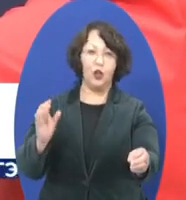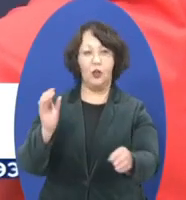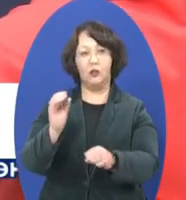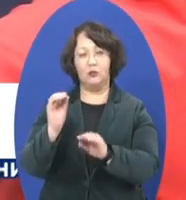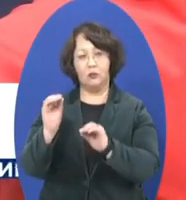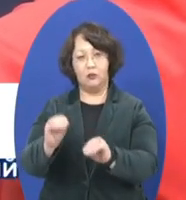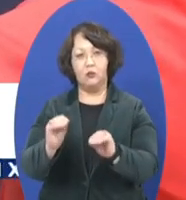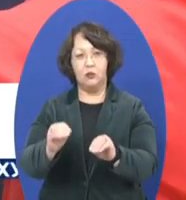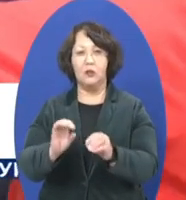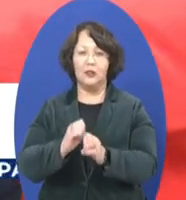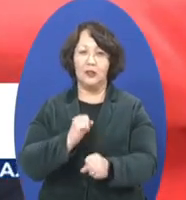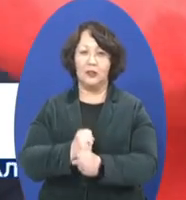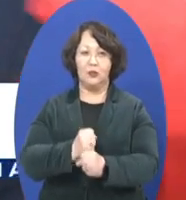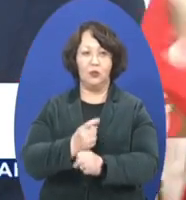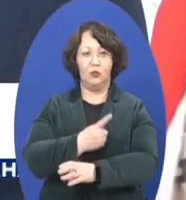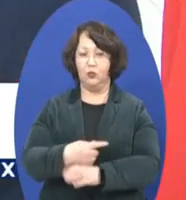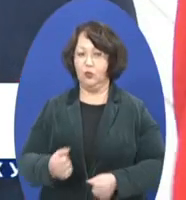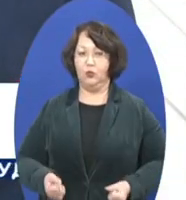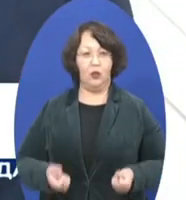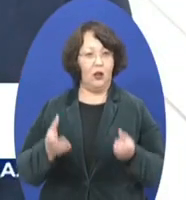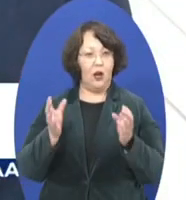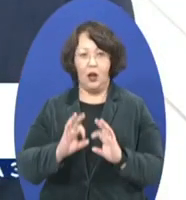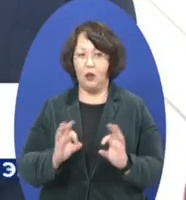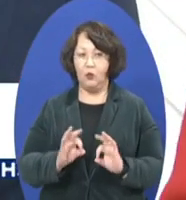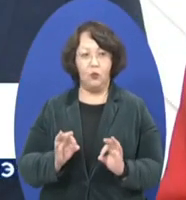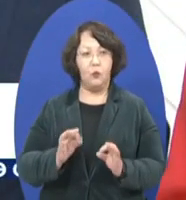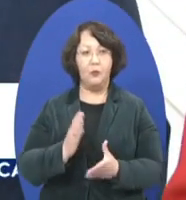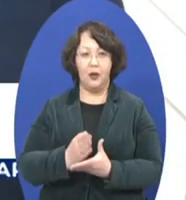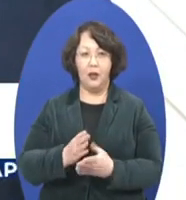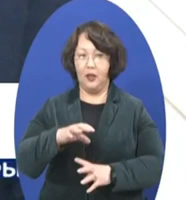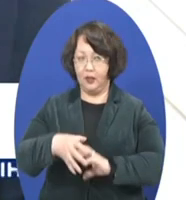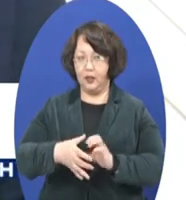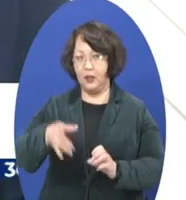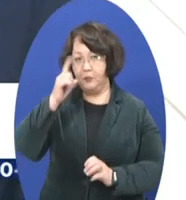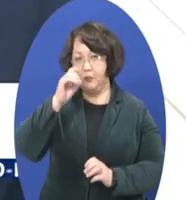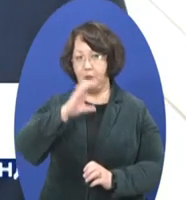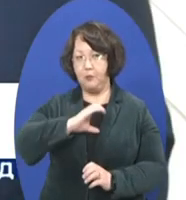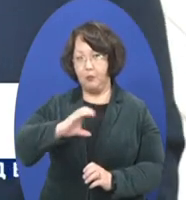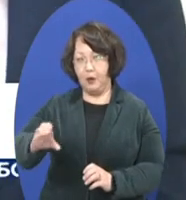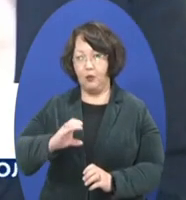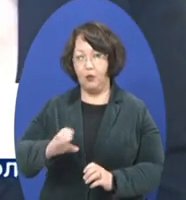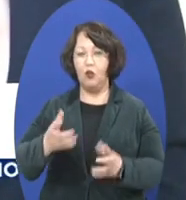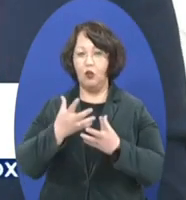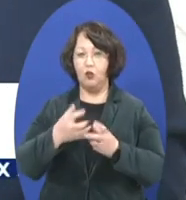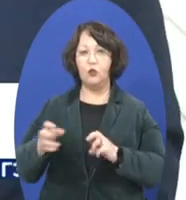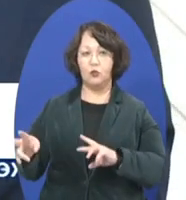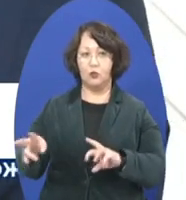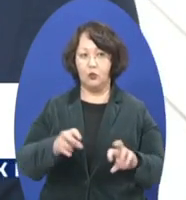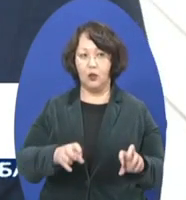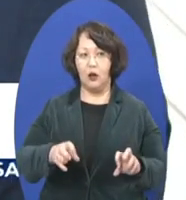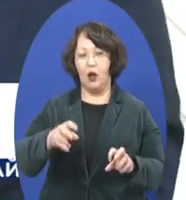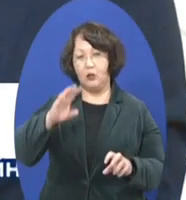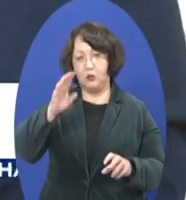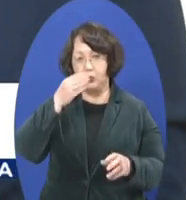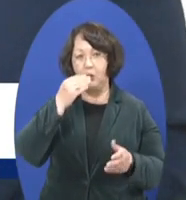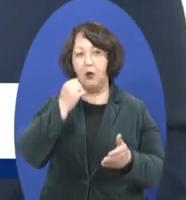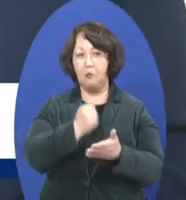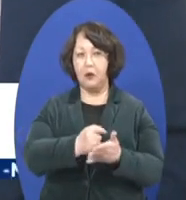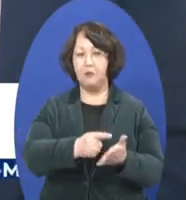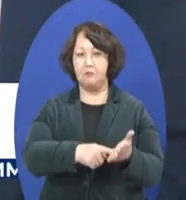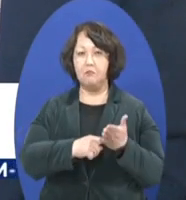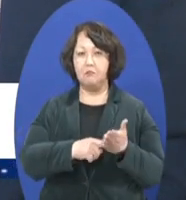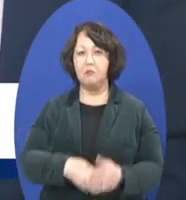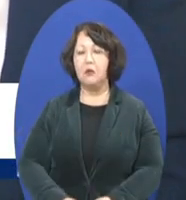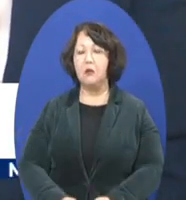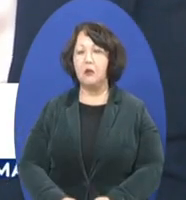хийдэг боловч энэ нь төдийлөн үр дүнд хүрэхгүй байгааг Дэлхийн эрүүл мэндийн байгууллагын энэ олон судалгаанууд нотлсон байгаа.